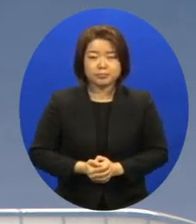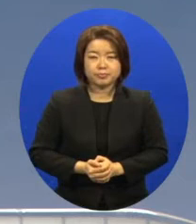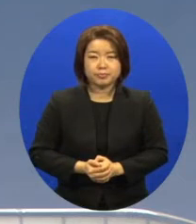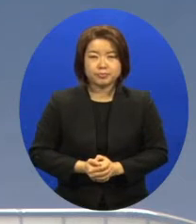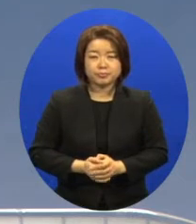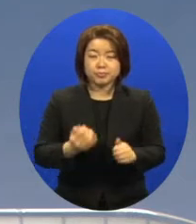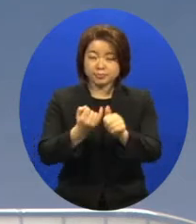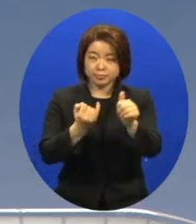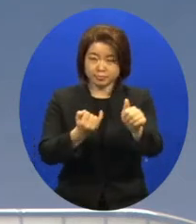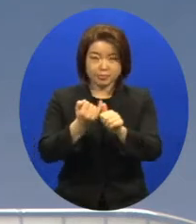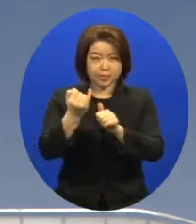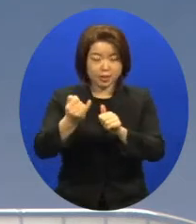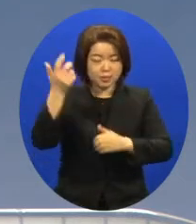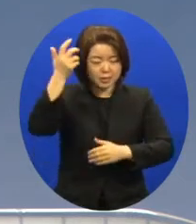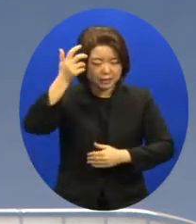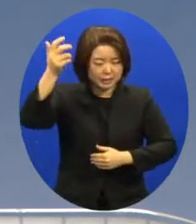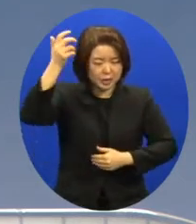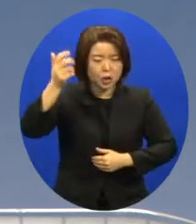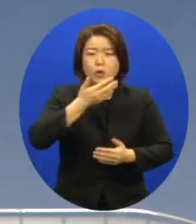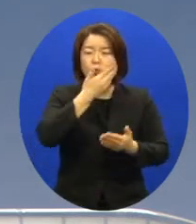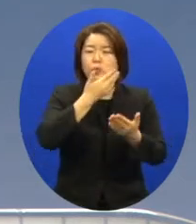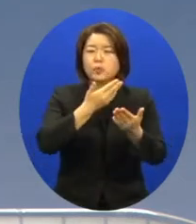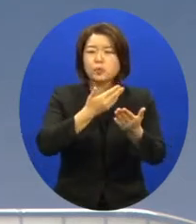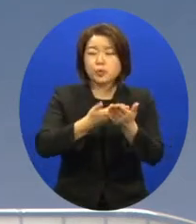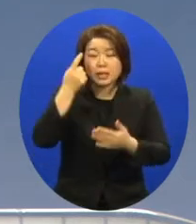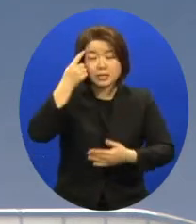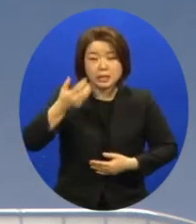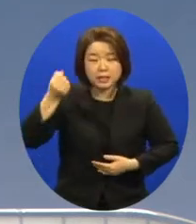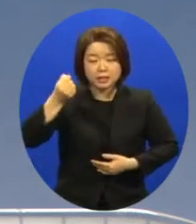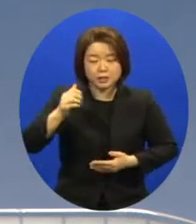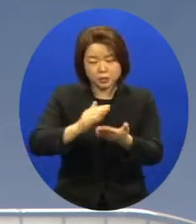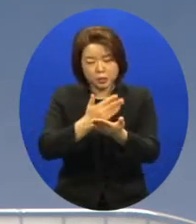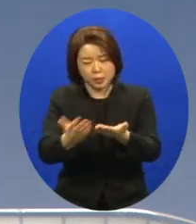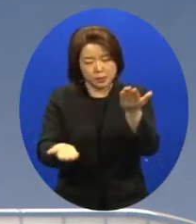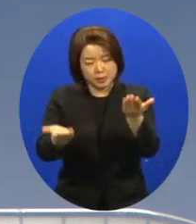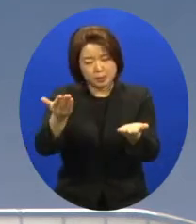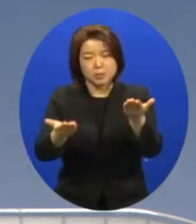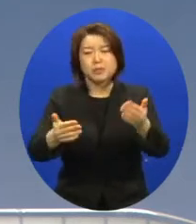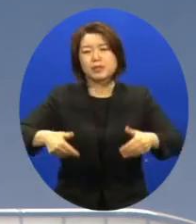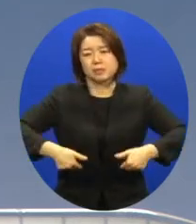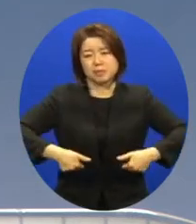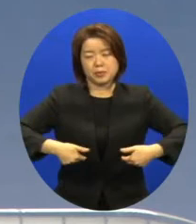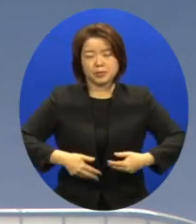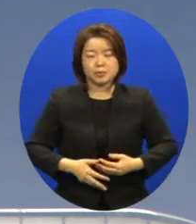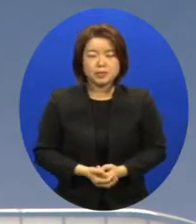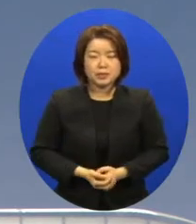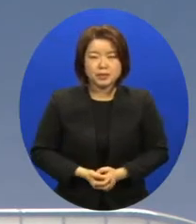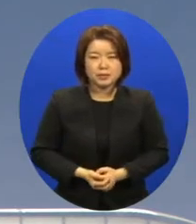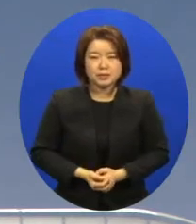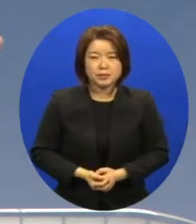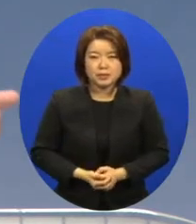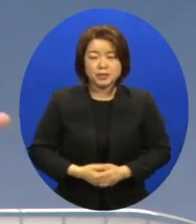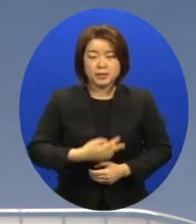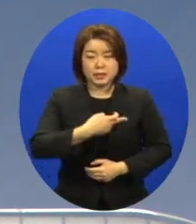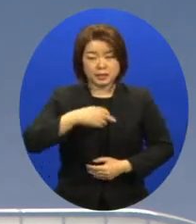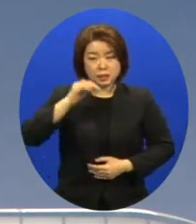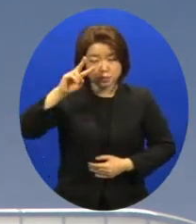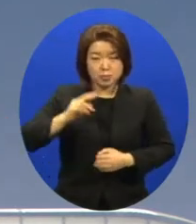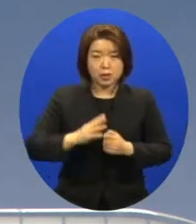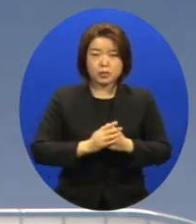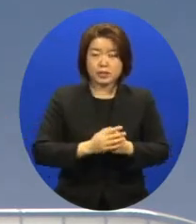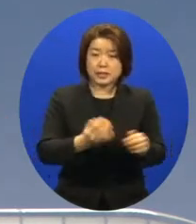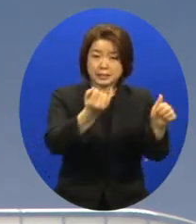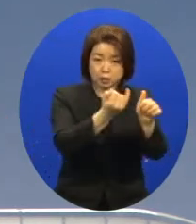배우자 의 영혼을 귀하게 여겨 판단해야 하는 겁니다 사도 바울이 결혼이나